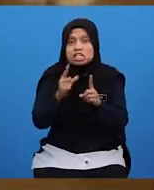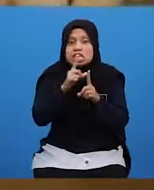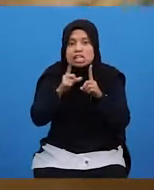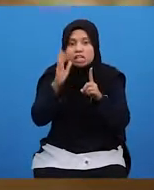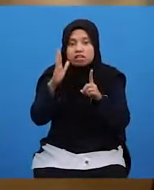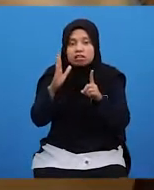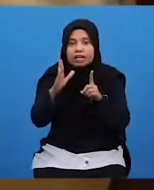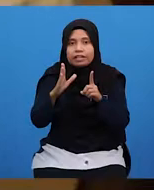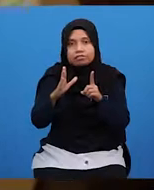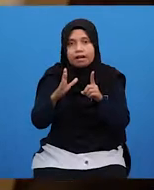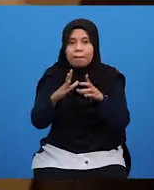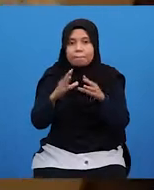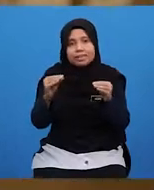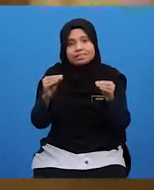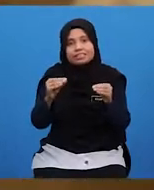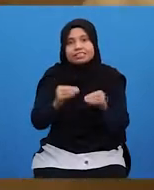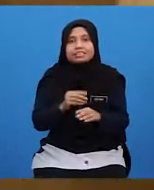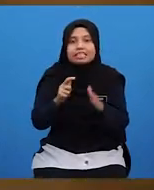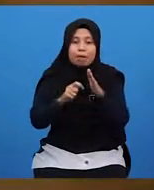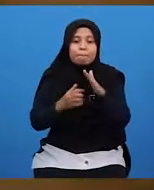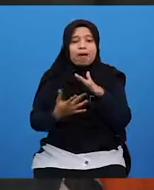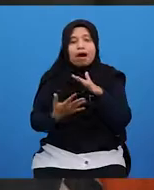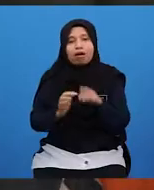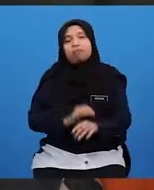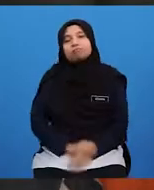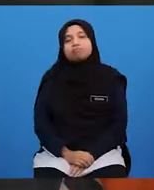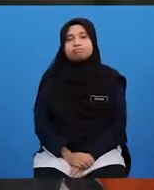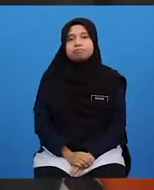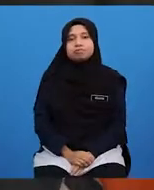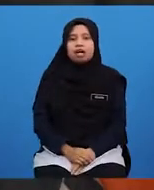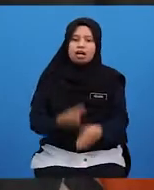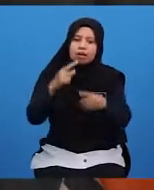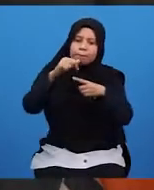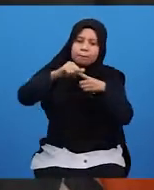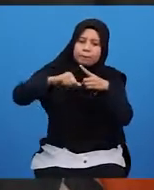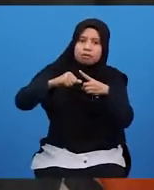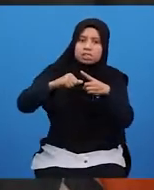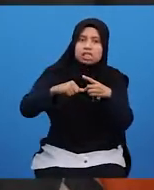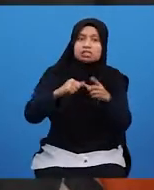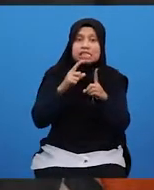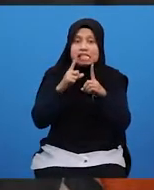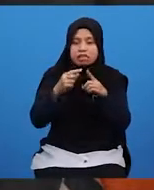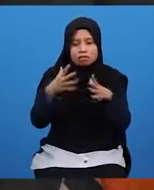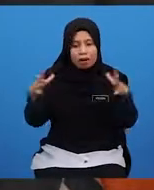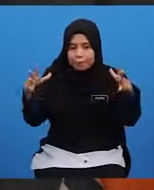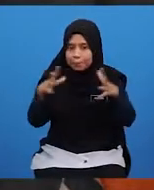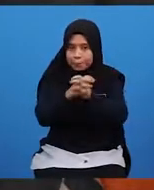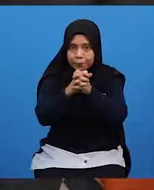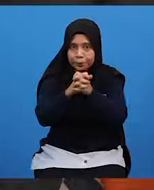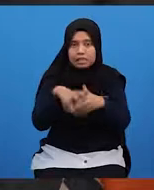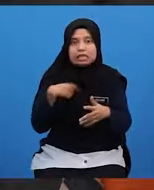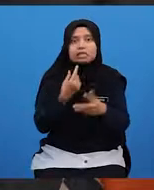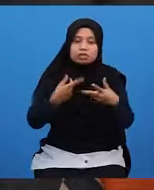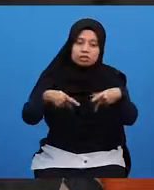cepat hangus apabila api gas terlalu besar. Apabila sebatian lilin telah sebati, kita